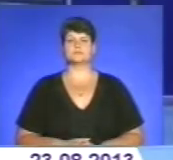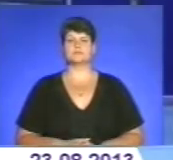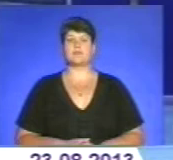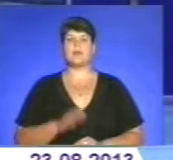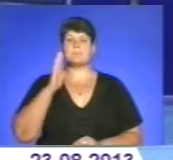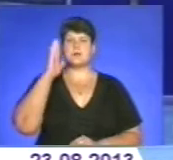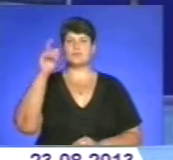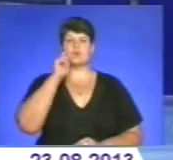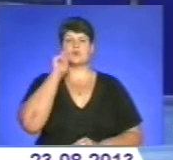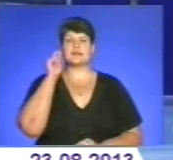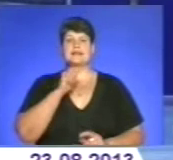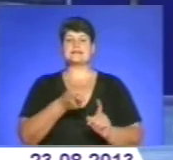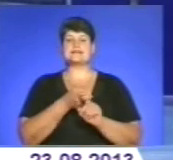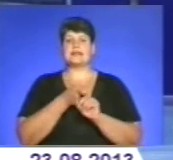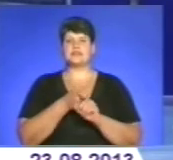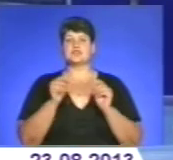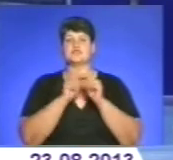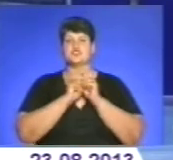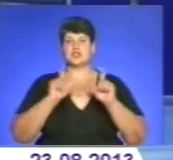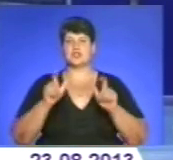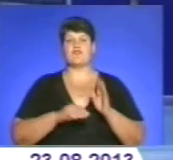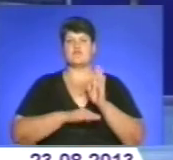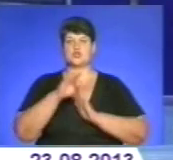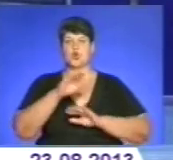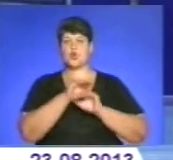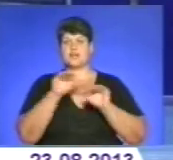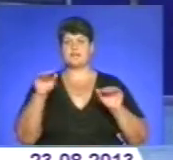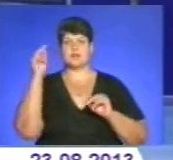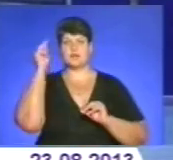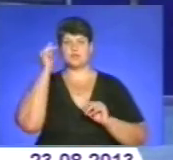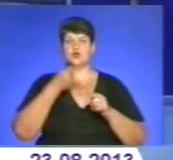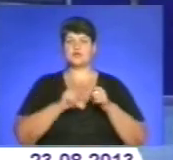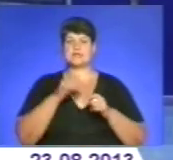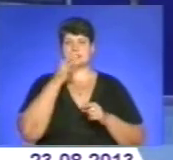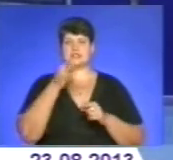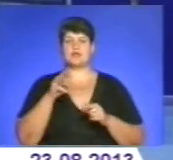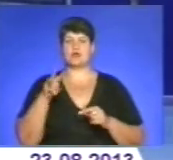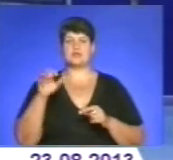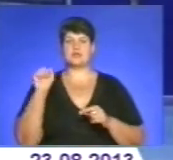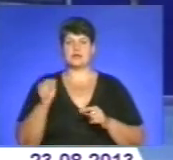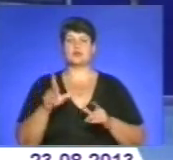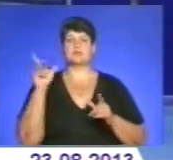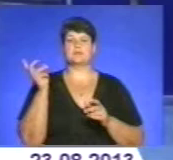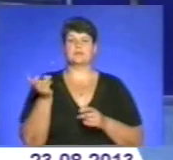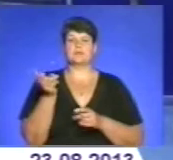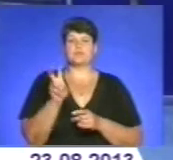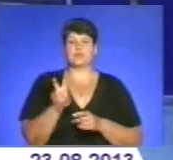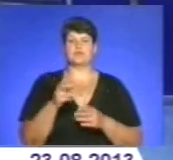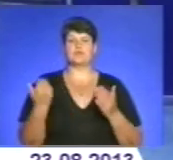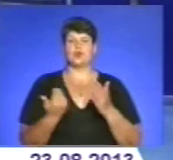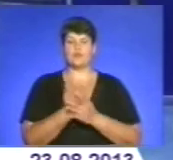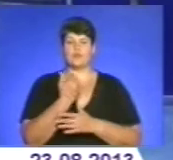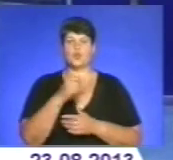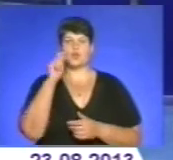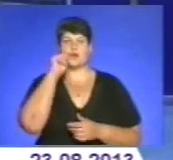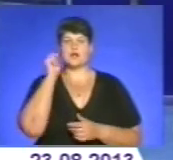Майбутнє України залежить від шкіл високого рівня навчання. Про це заявив Микола Азаров під час візиту до нової українсько-російської